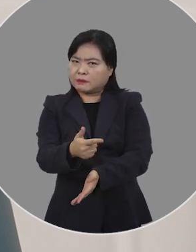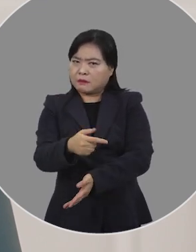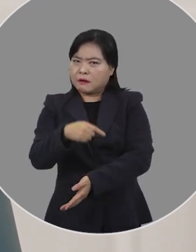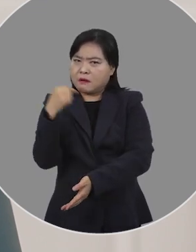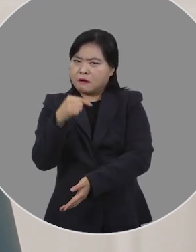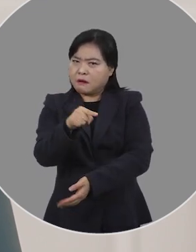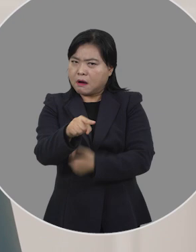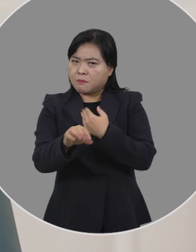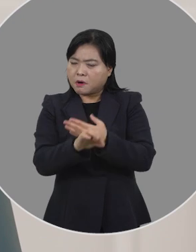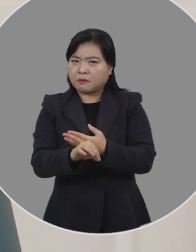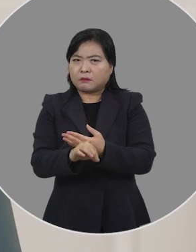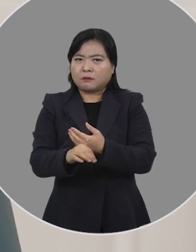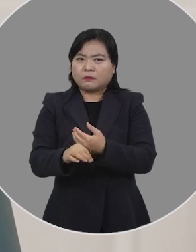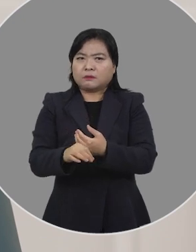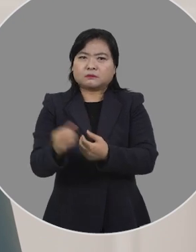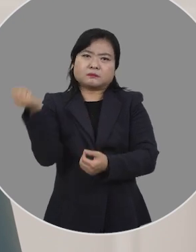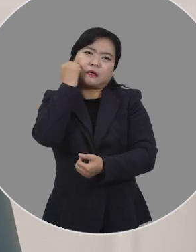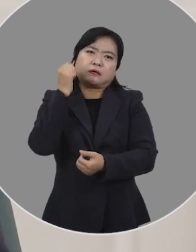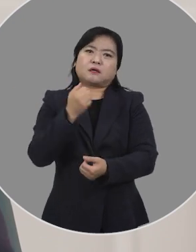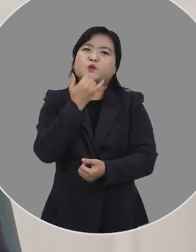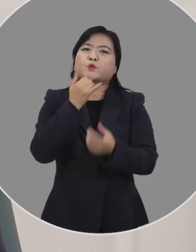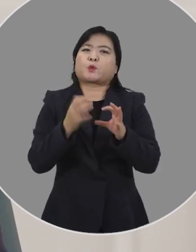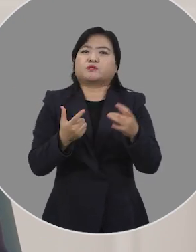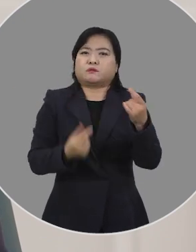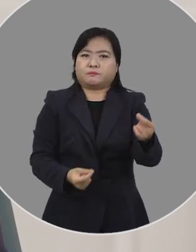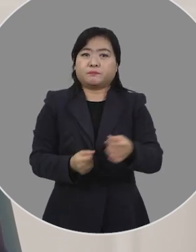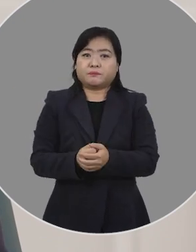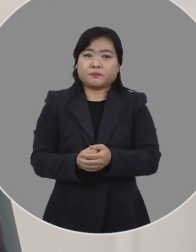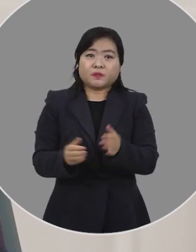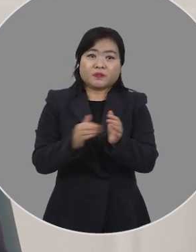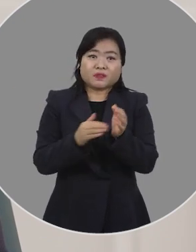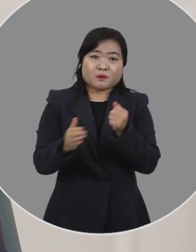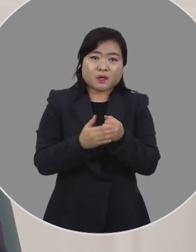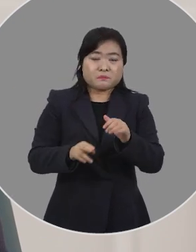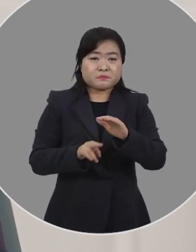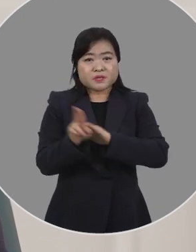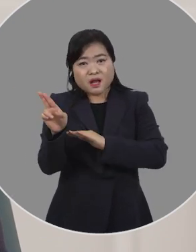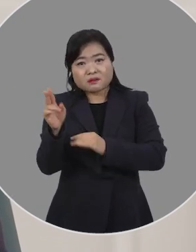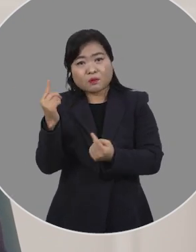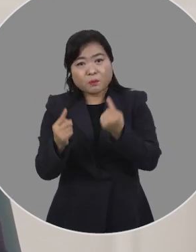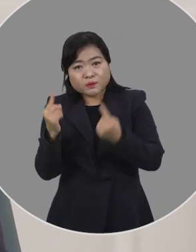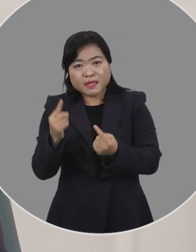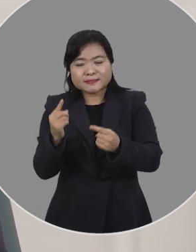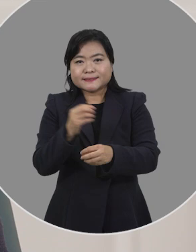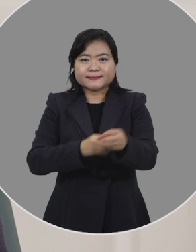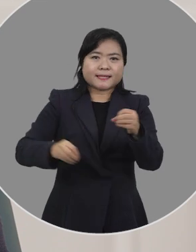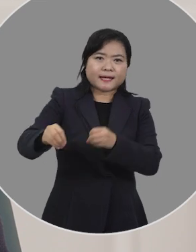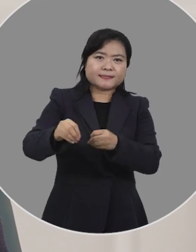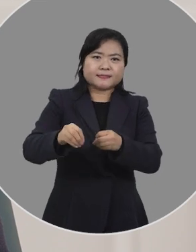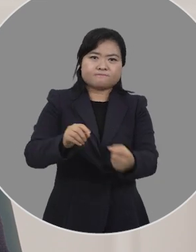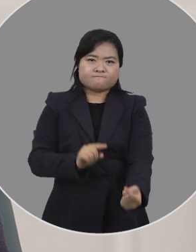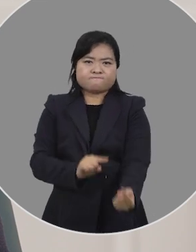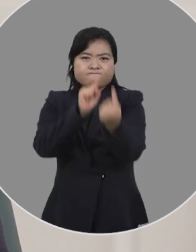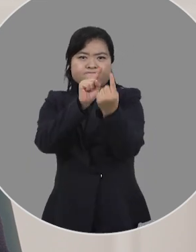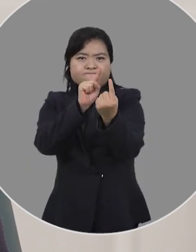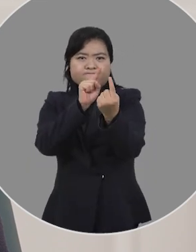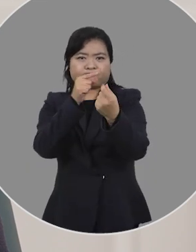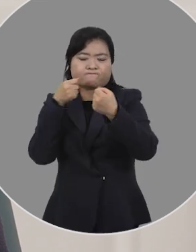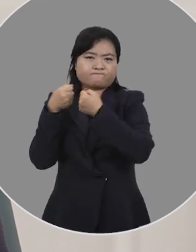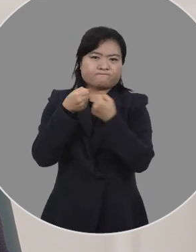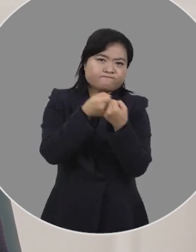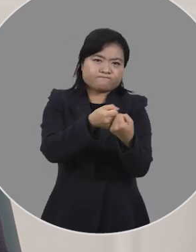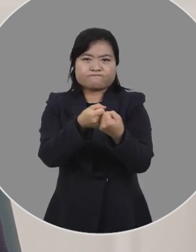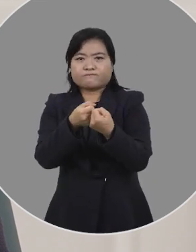독일이 정확하게 그 경우죠. 그래서 피하는 것보다는 차라리 정면 돌파하는